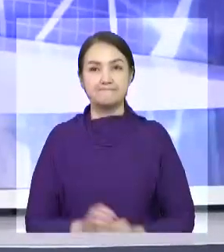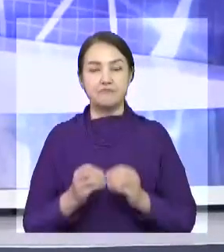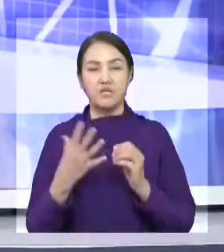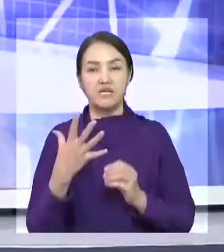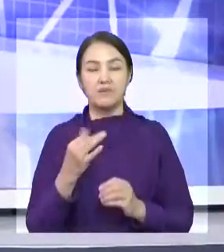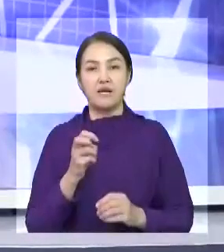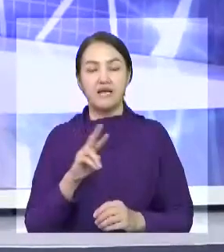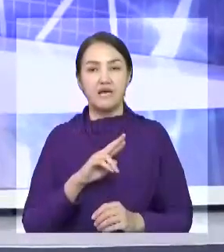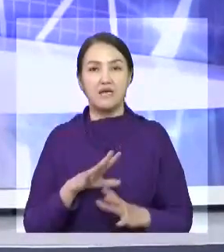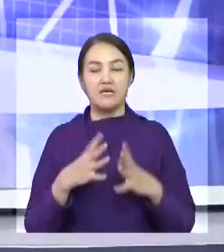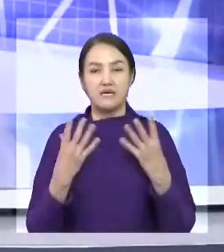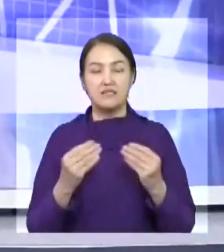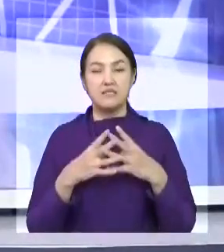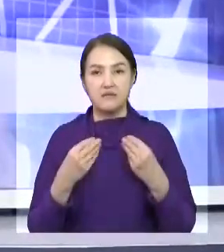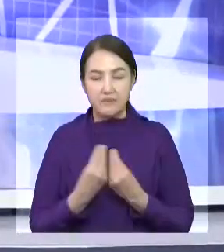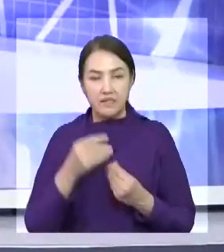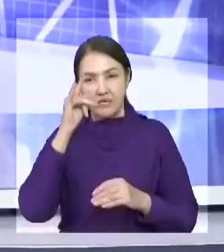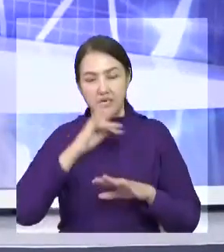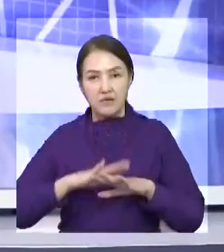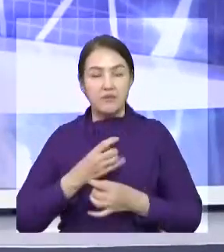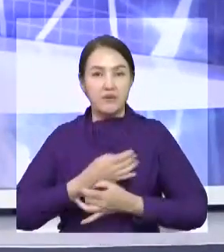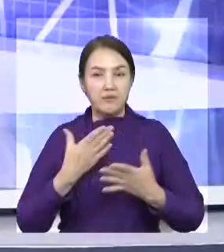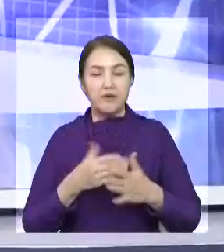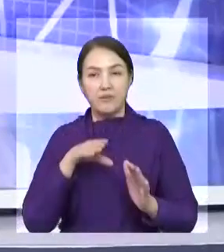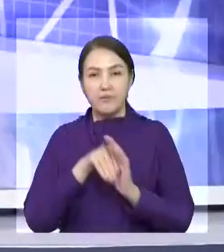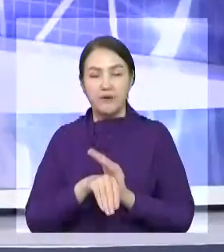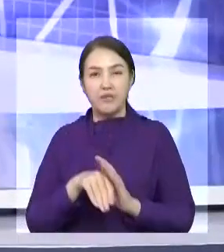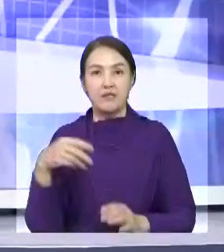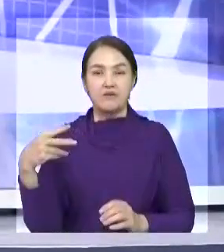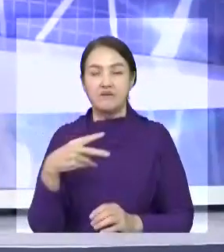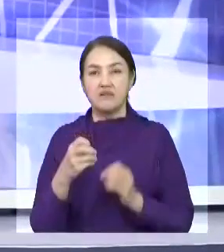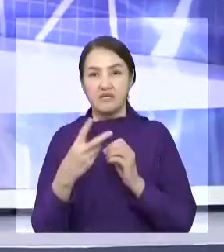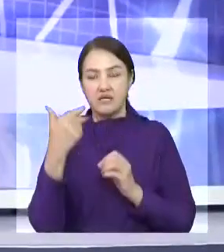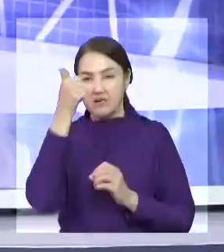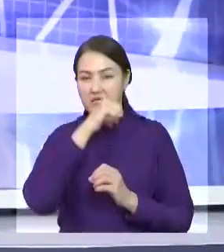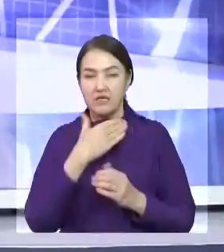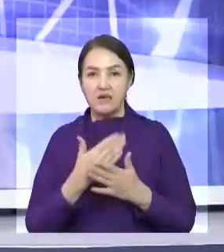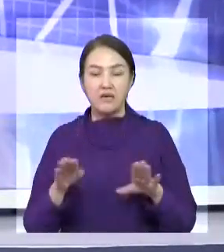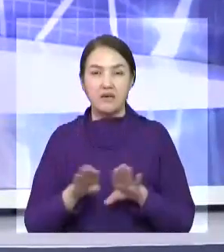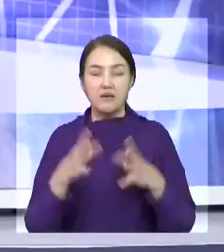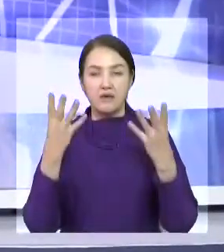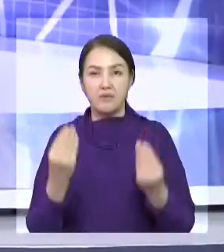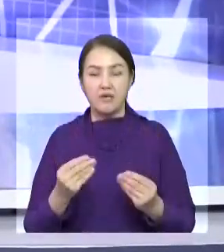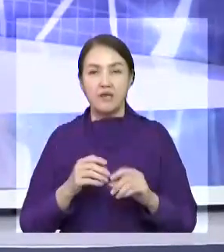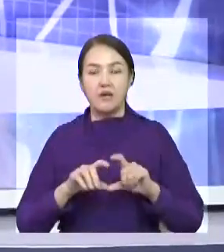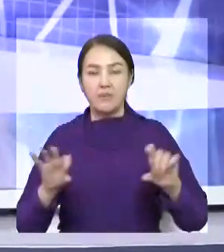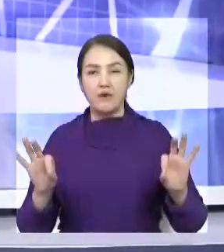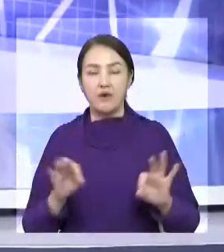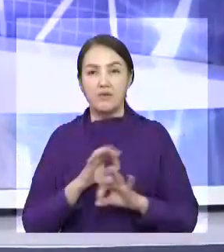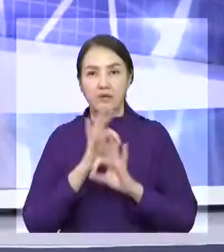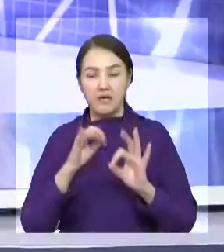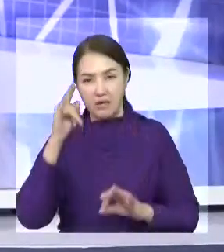15 мая отмечается День семьи. В Казахстане этот праздник был учрежден в 2013 году. В честь этой даты в здании областной ассамблеи